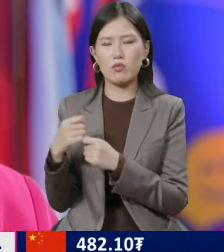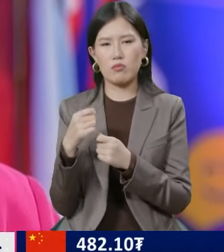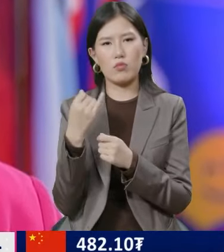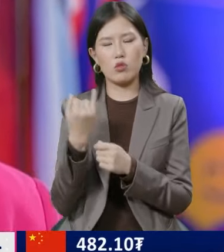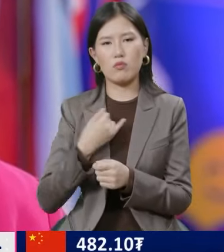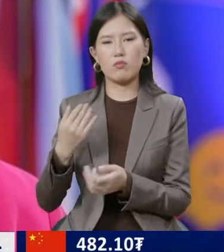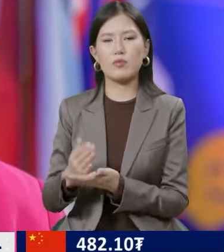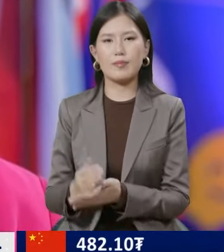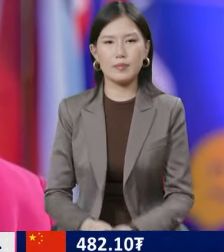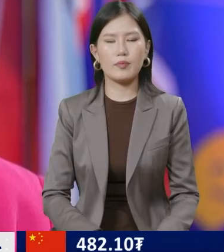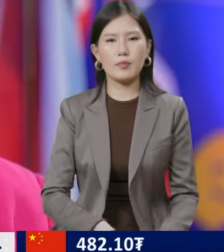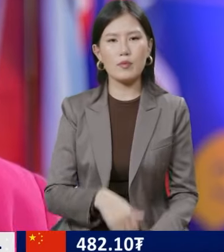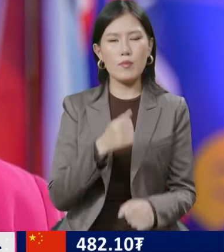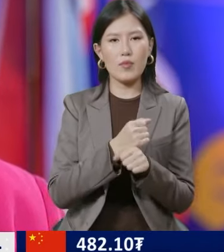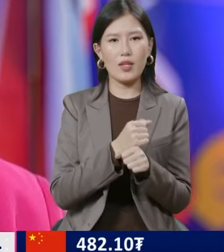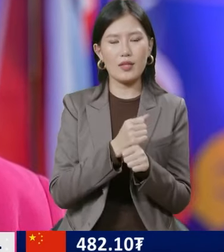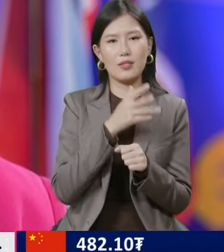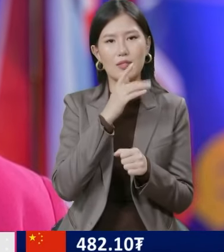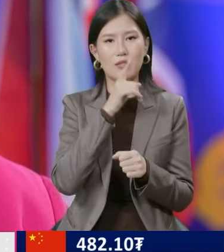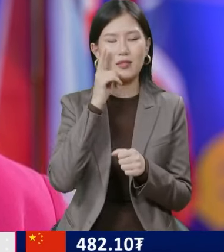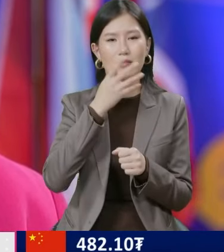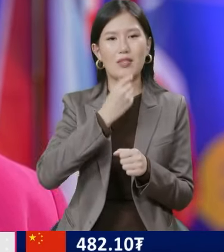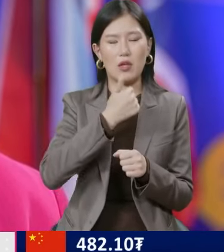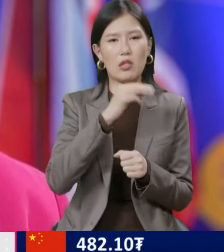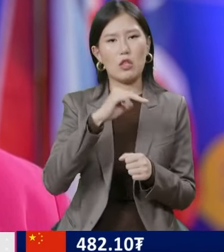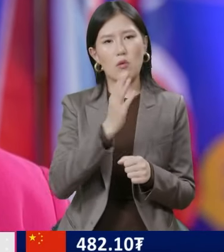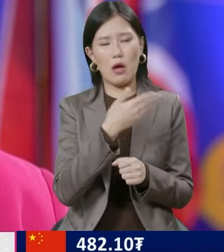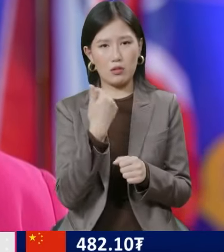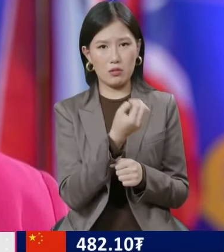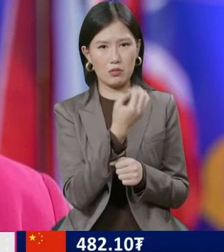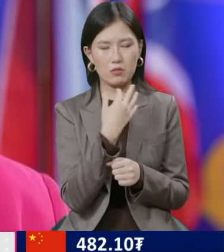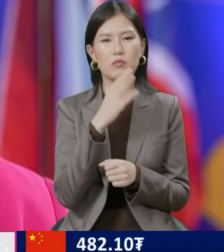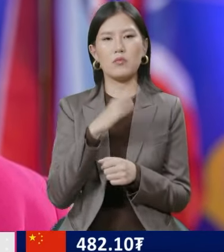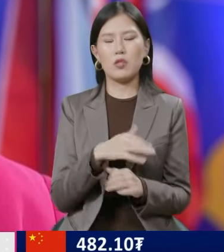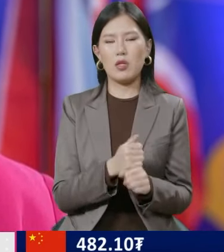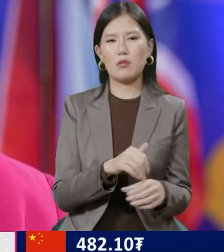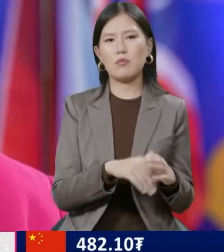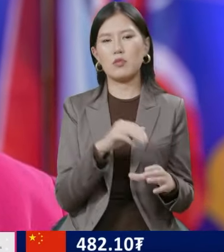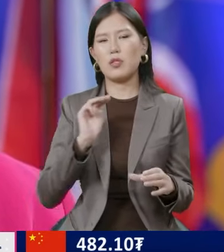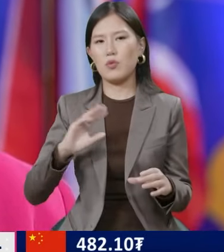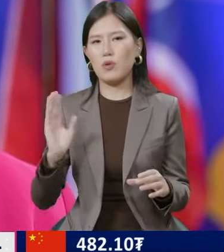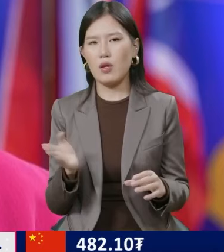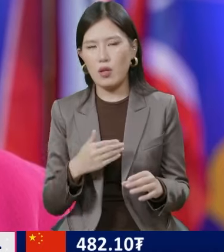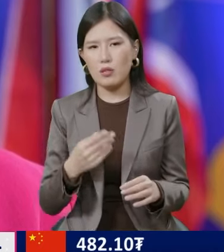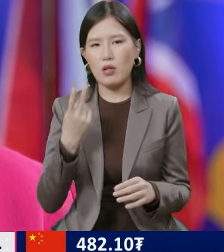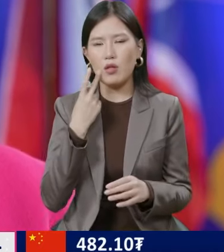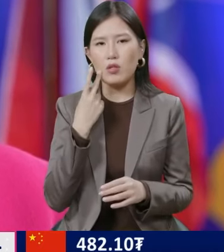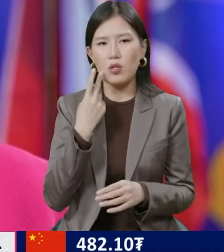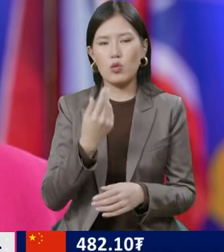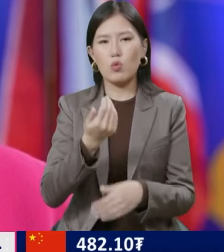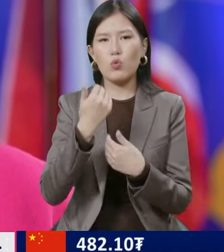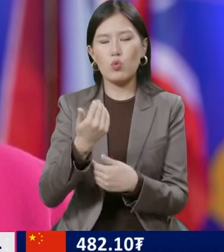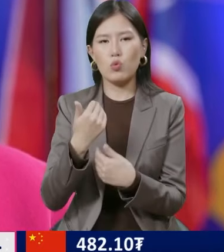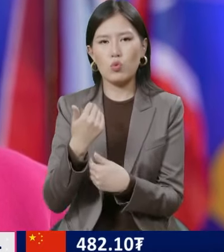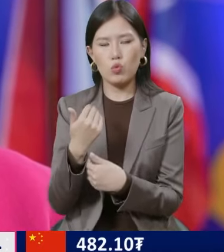дээр нь тэтгэрд гаргачдаг. Тэгээд энэ ахмадууд маань гэрийн ажилд, үр хөгтийнхээ одоо